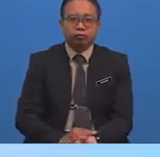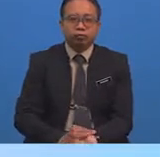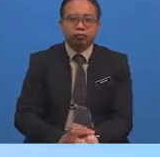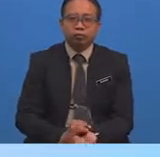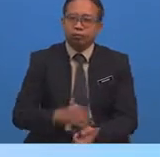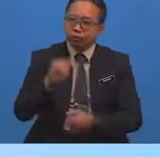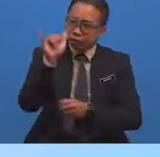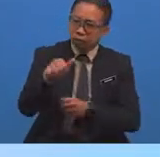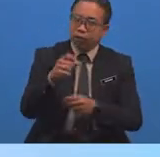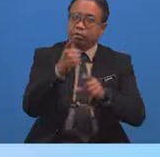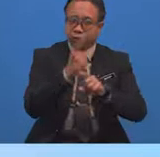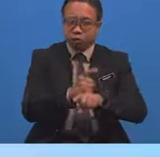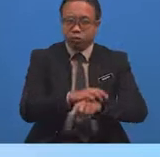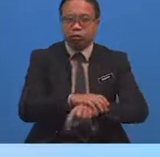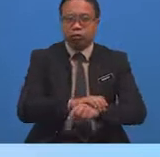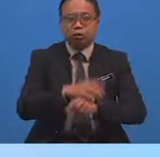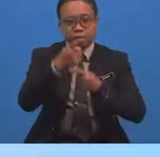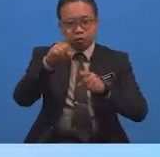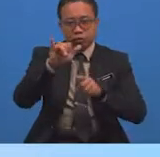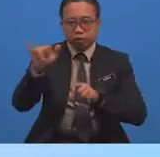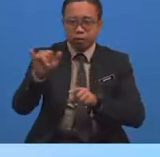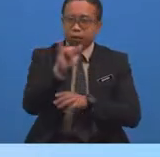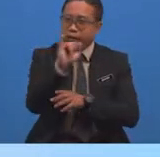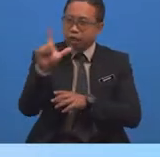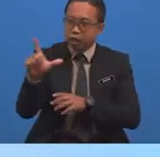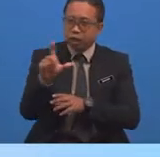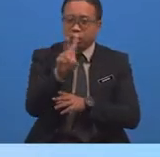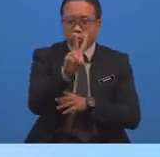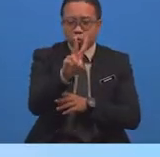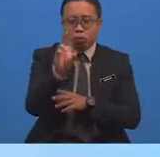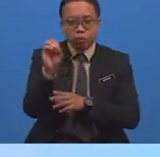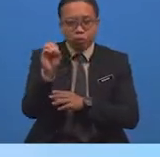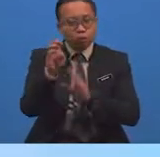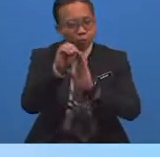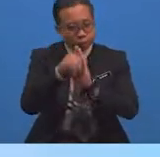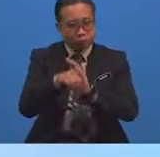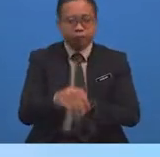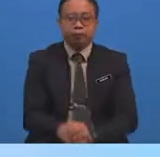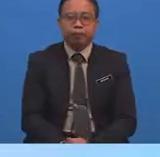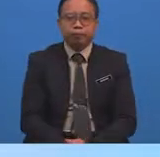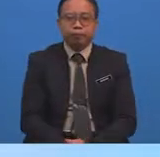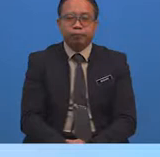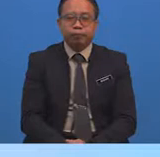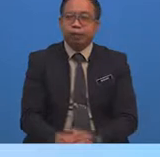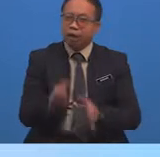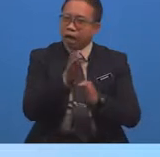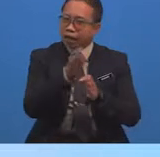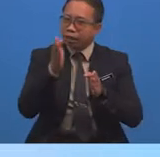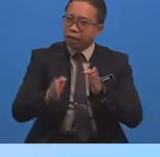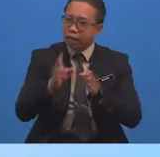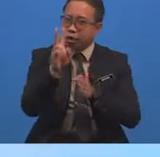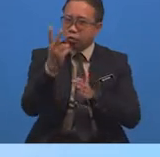betul jawabannya ialah 20 Mini Utara 12